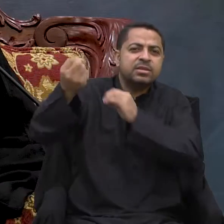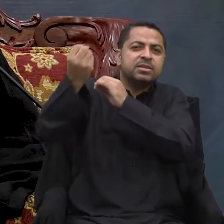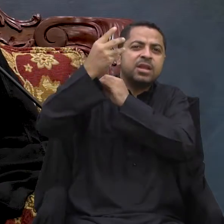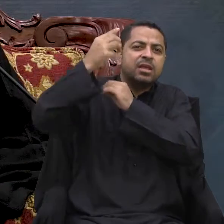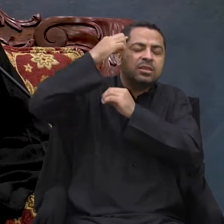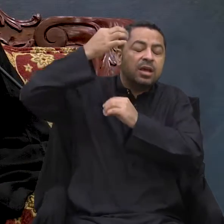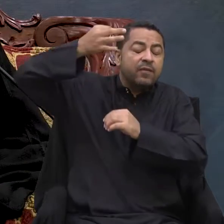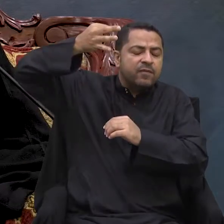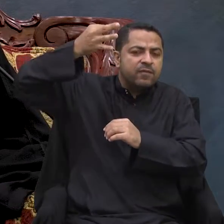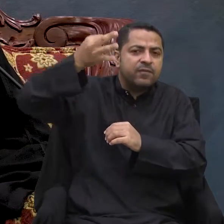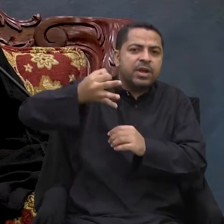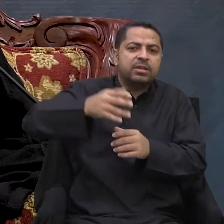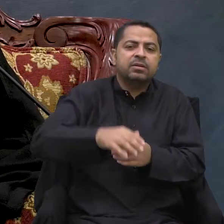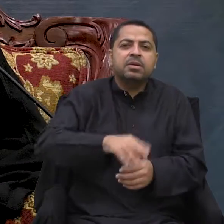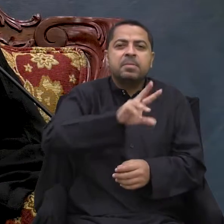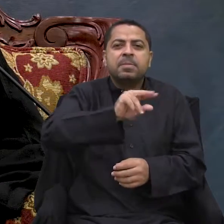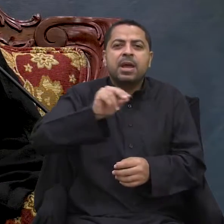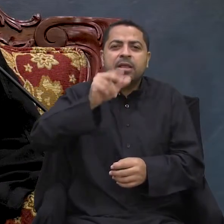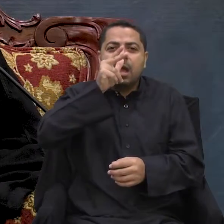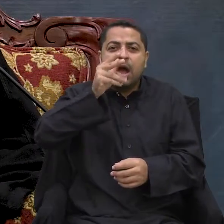ليس لمن كان في زمانه